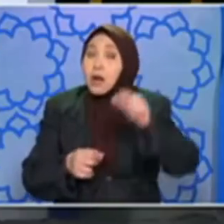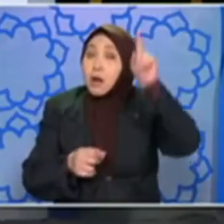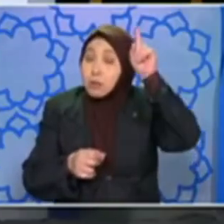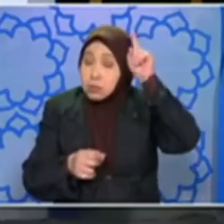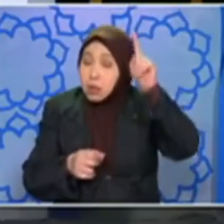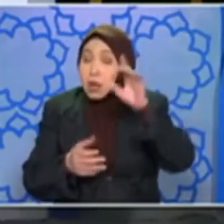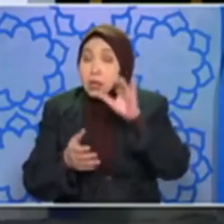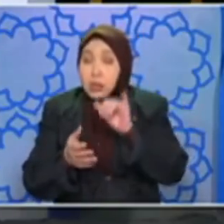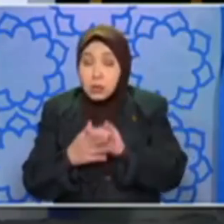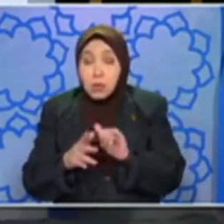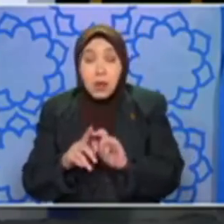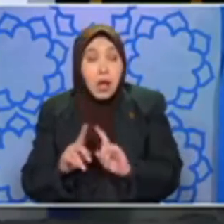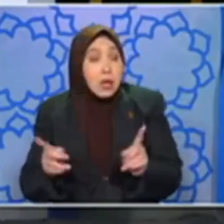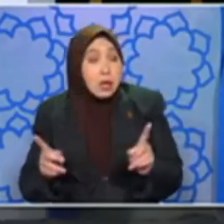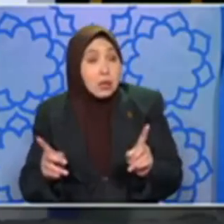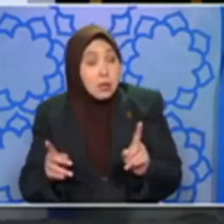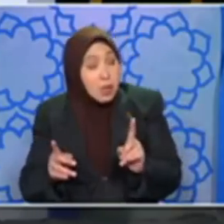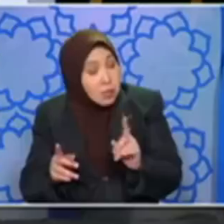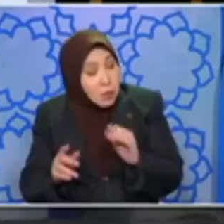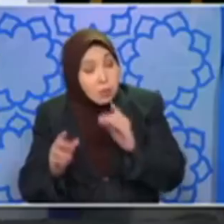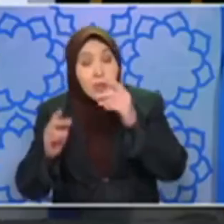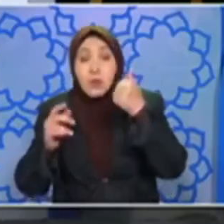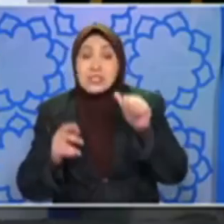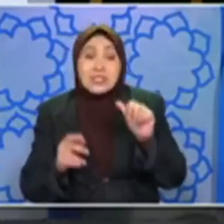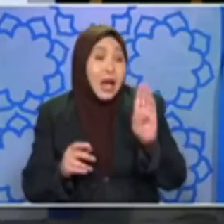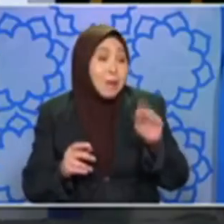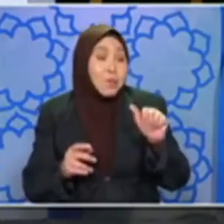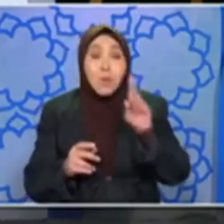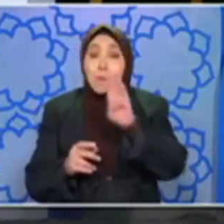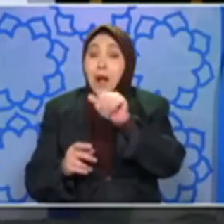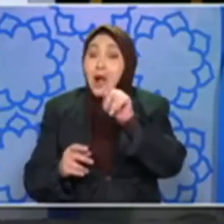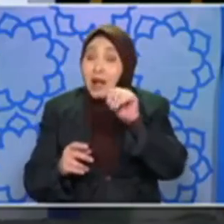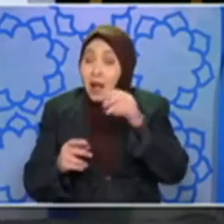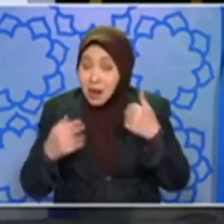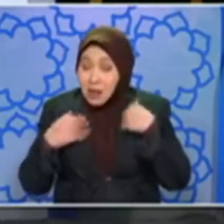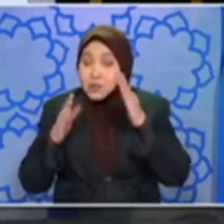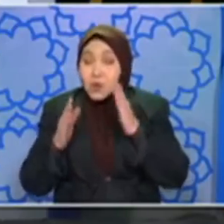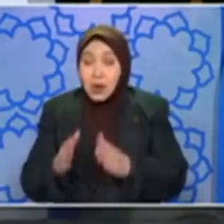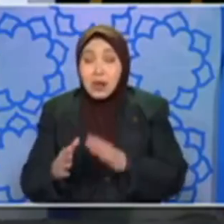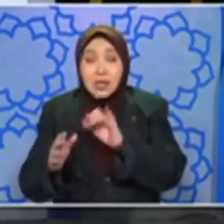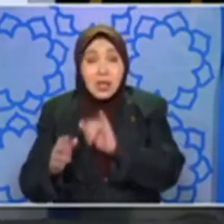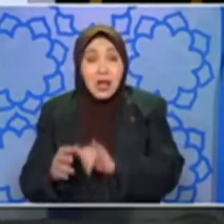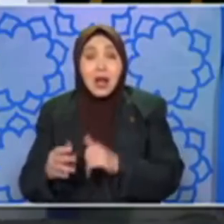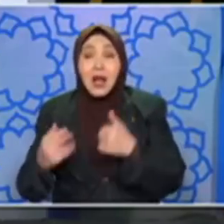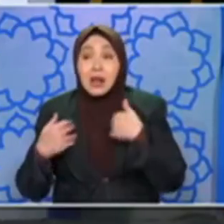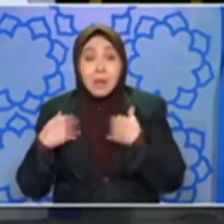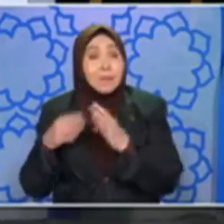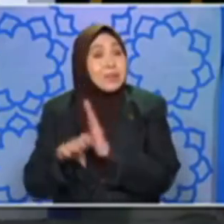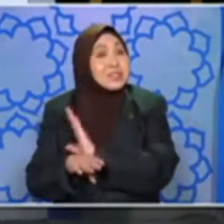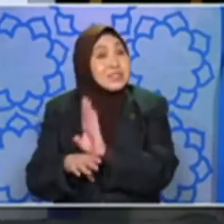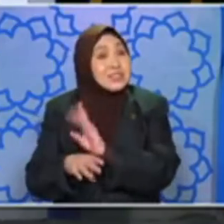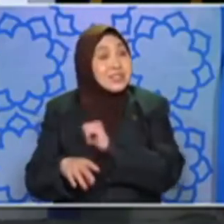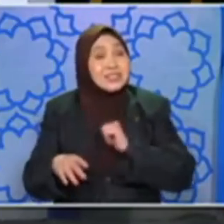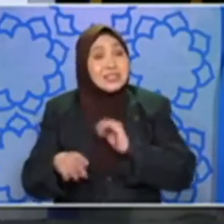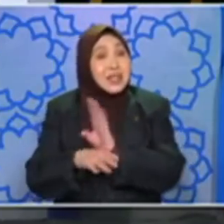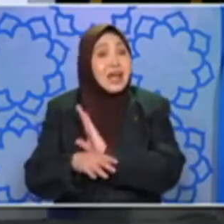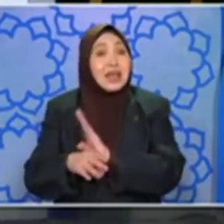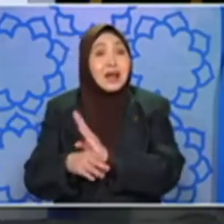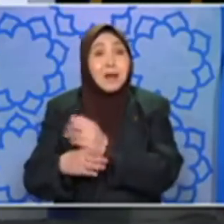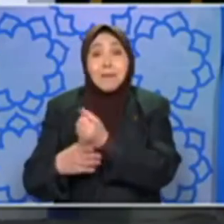ustaz ya, dia adalah seorang yang siddiq, tapi dalam masa yang sama dia juga adalah seorang ahli bisnes. Dia ada